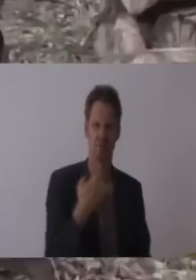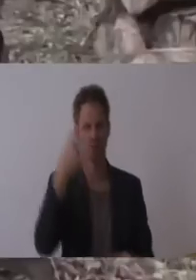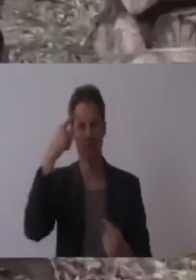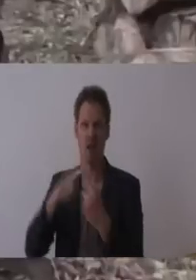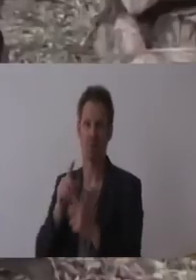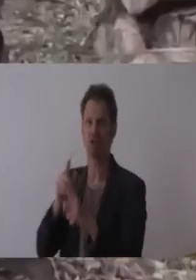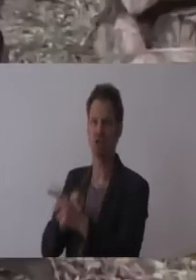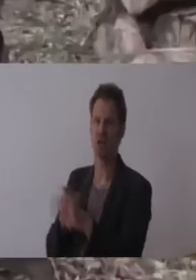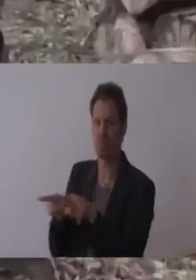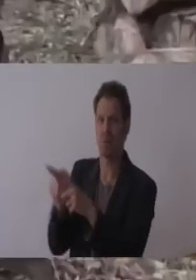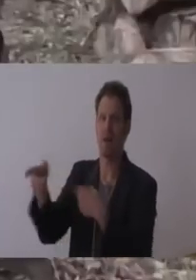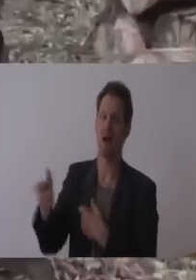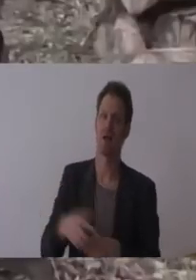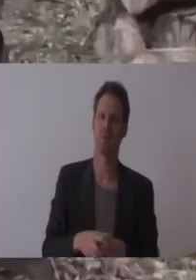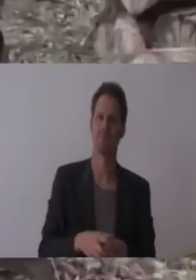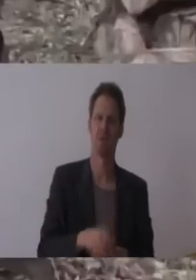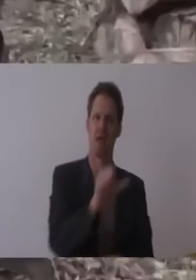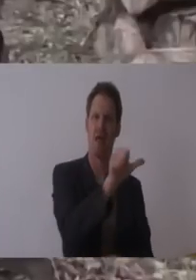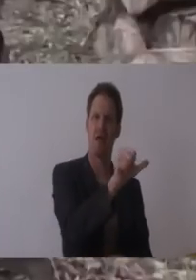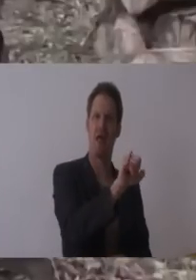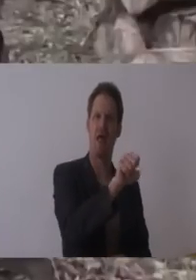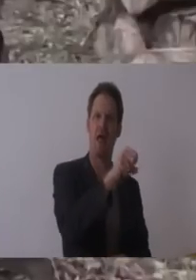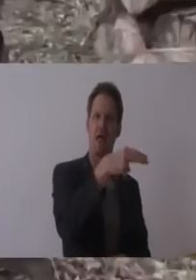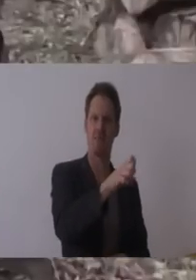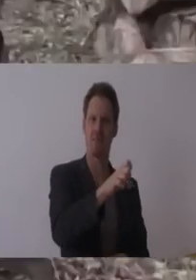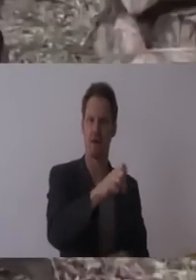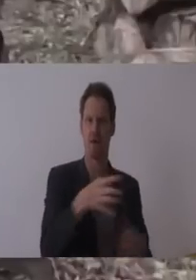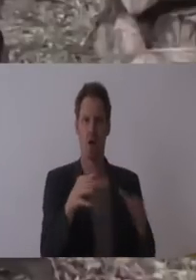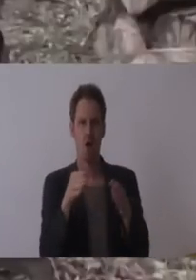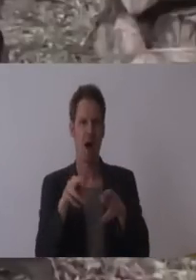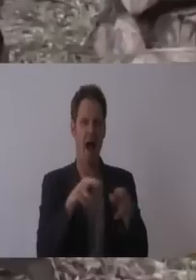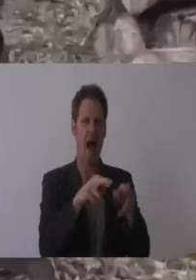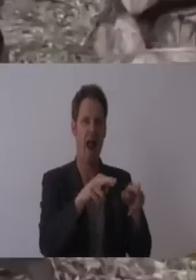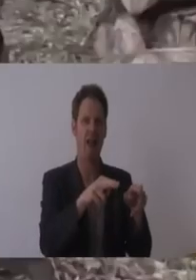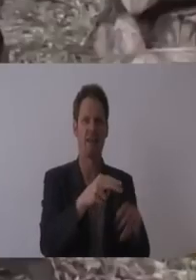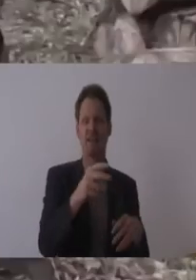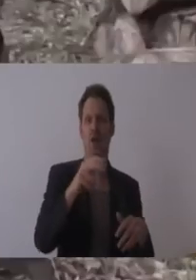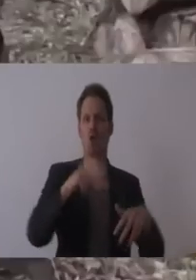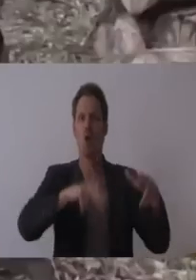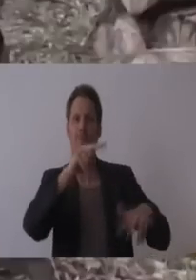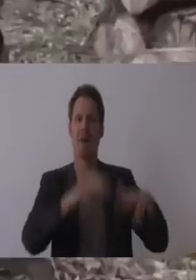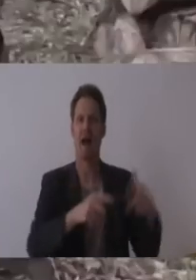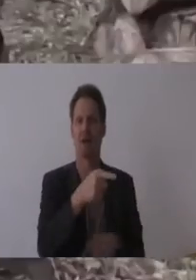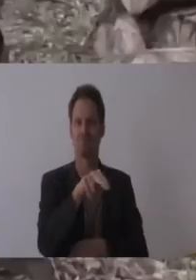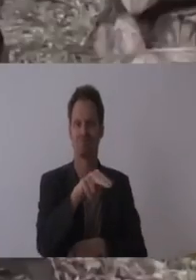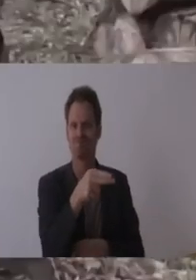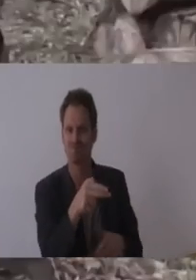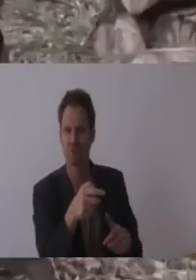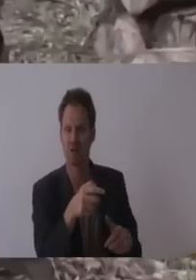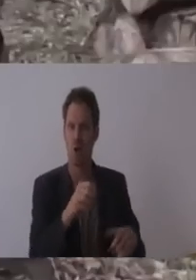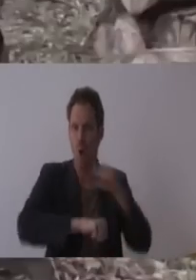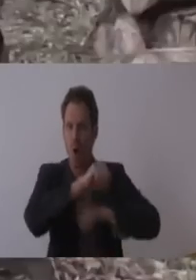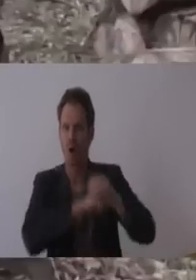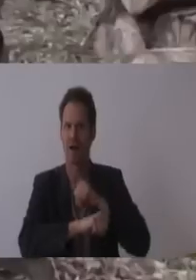cousine prolétaire, la chasse à tir. Dans l'Aisne, une association, le Rallye Nomade, organise chaque semaine, pour